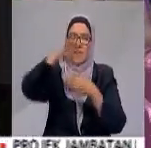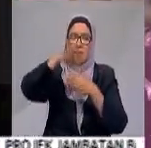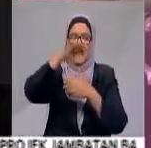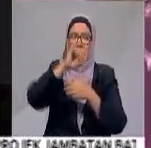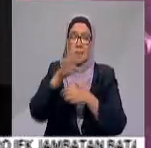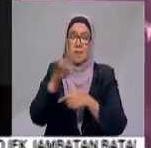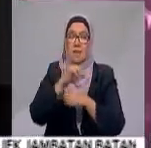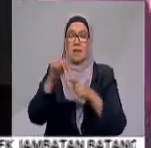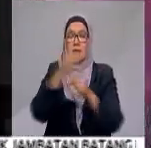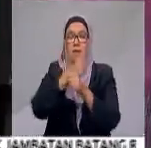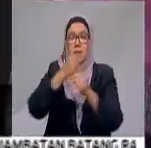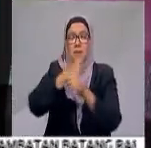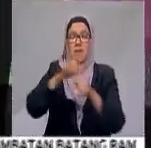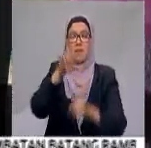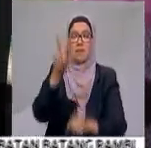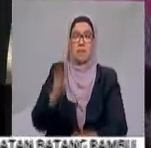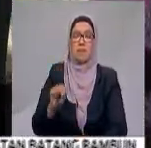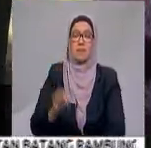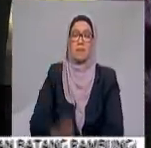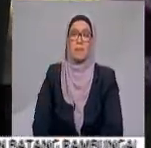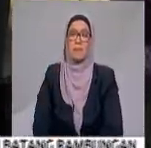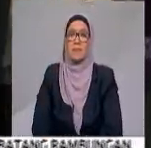Vietnam.